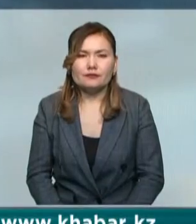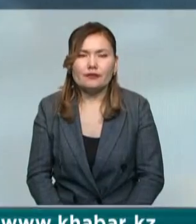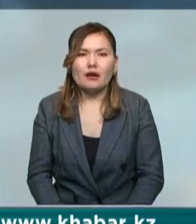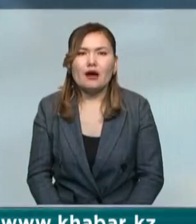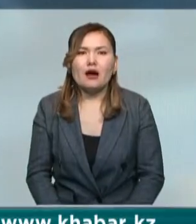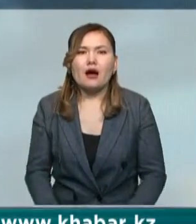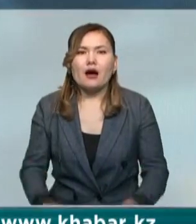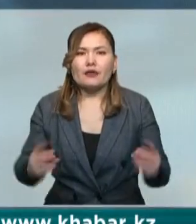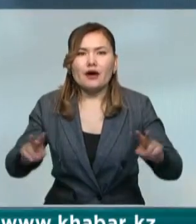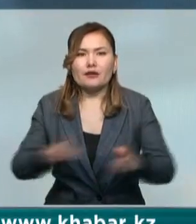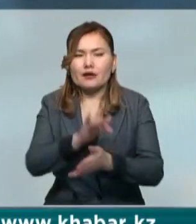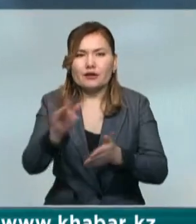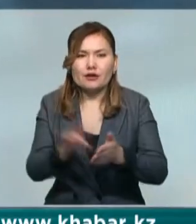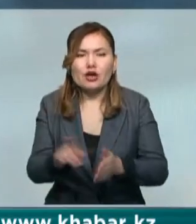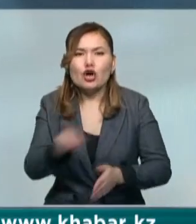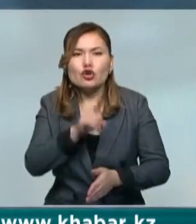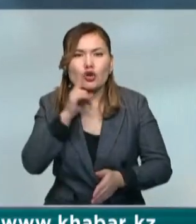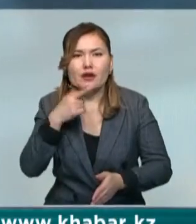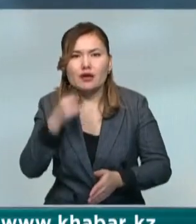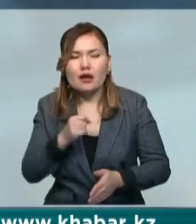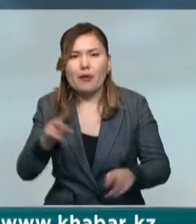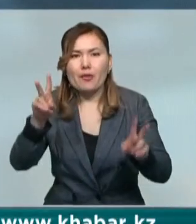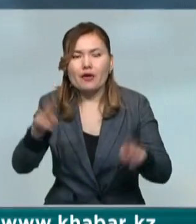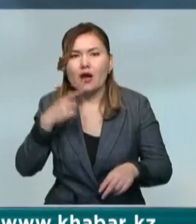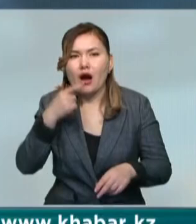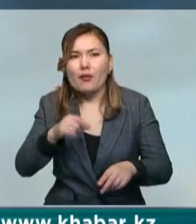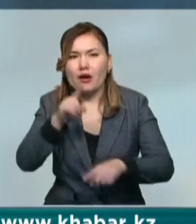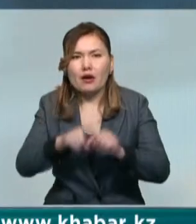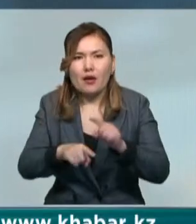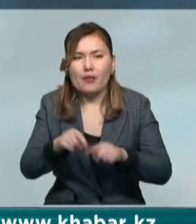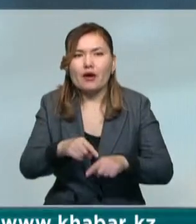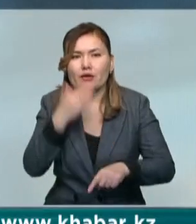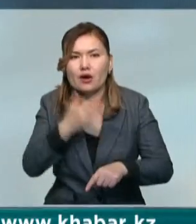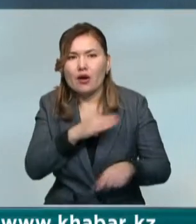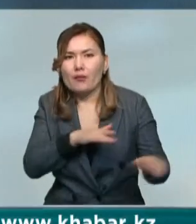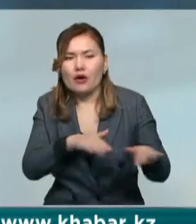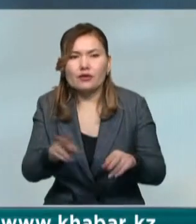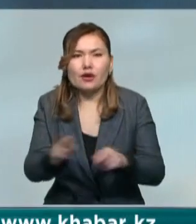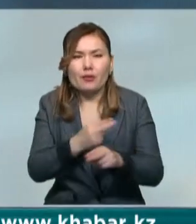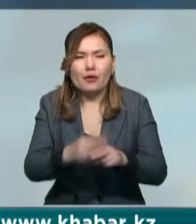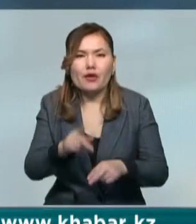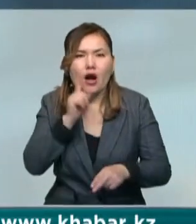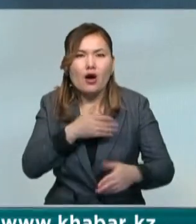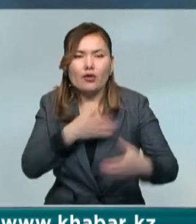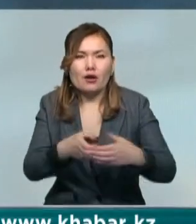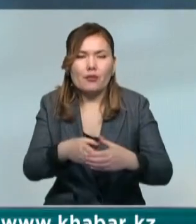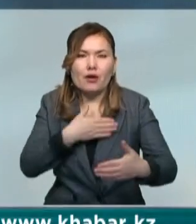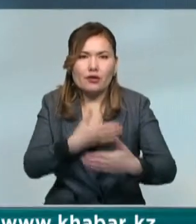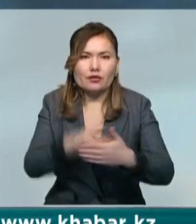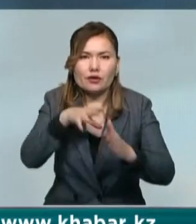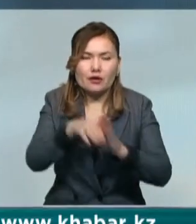Енді елордамыздағы жас сарбаз атты әскери патриотты қозғалысының тәрбиеленушілері волонтерлар қатарына